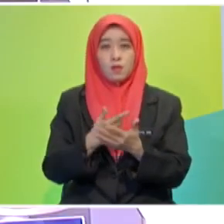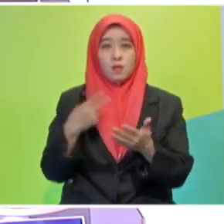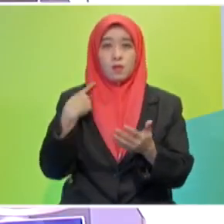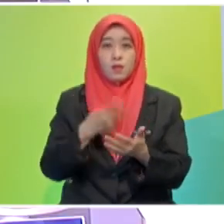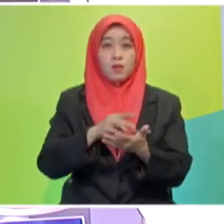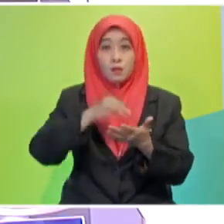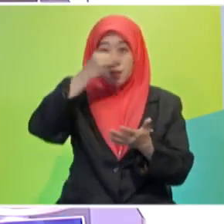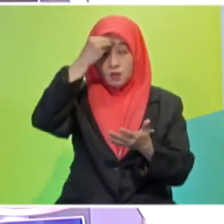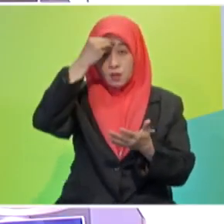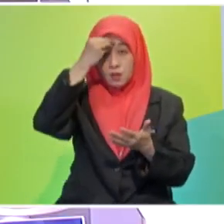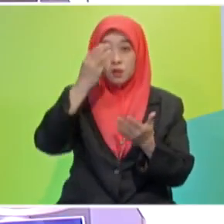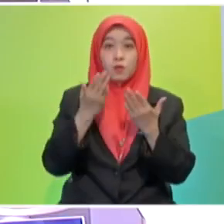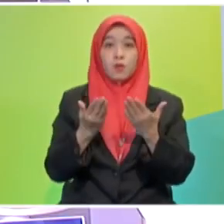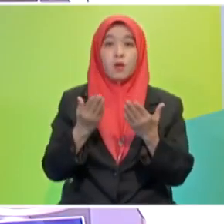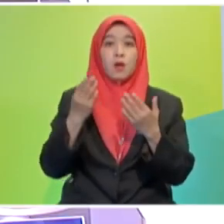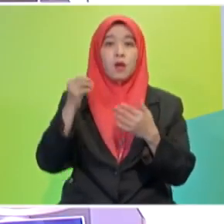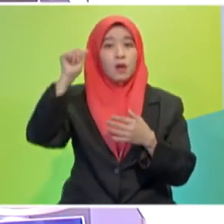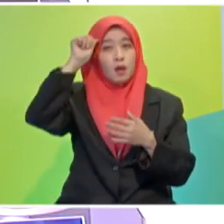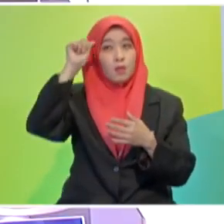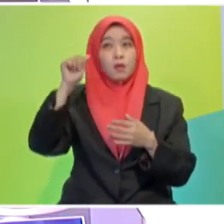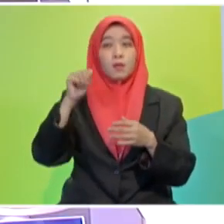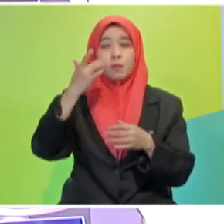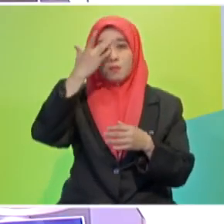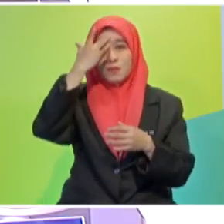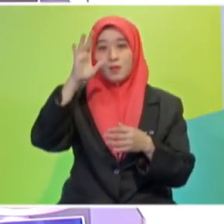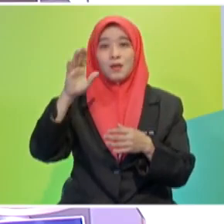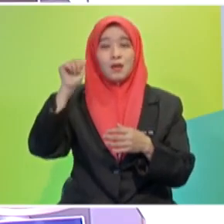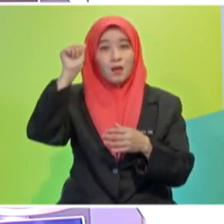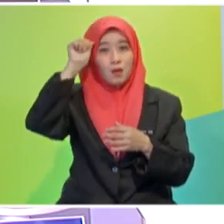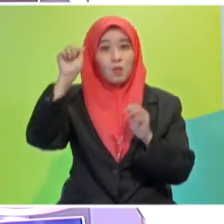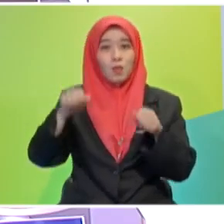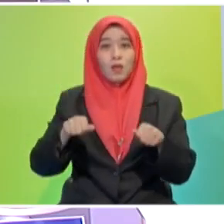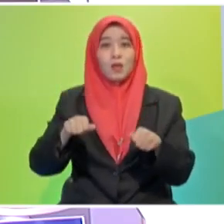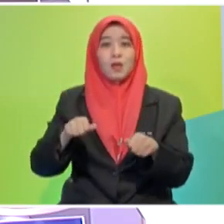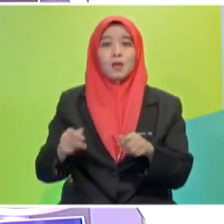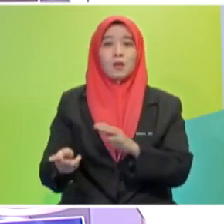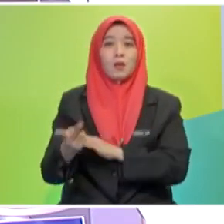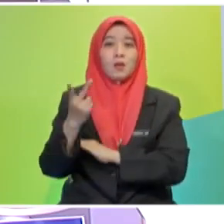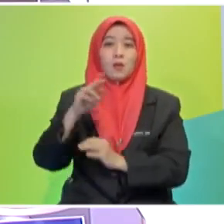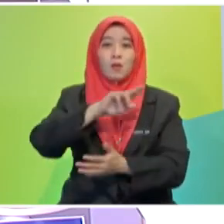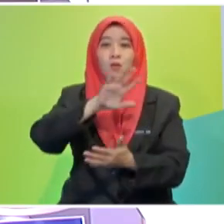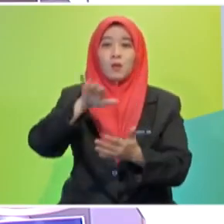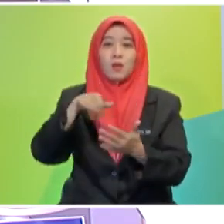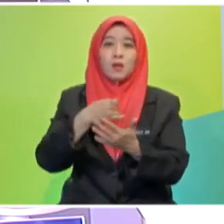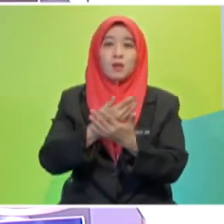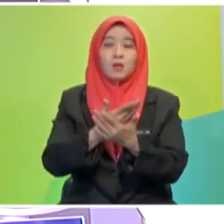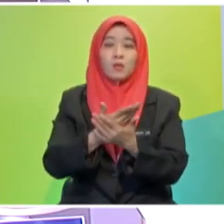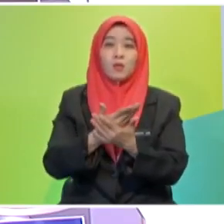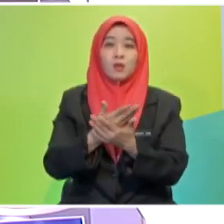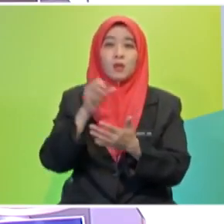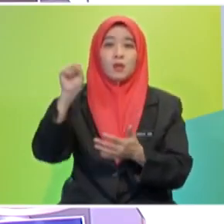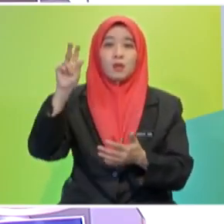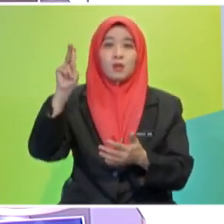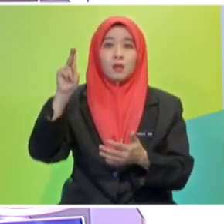alhamdulillah Aiman berjaya menguasai kedua-dua standard pembelajaran tu. Yang 521 dan